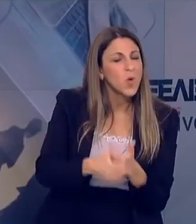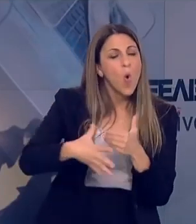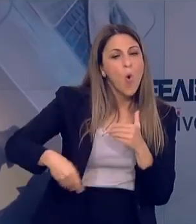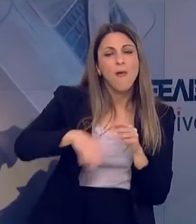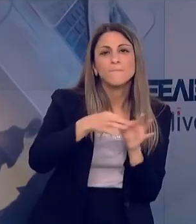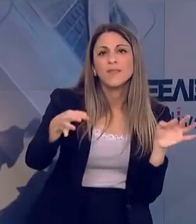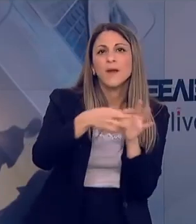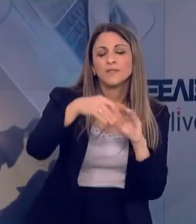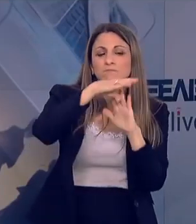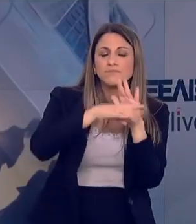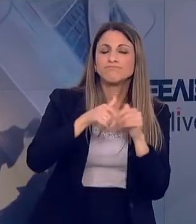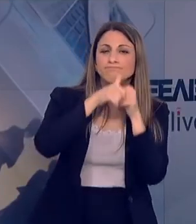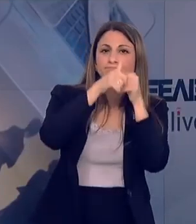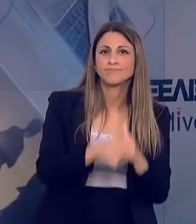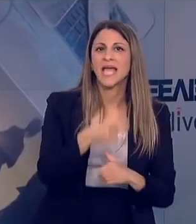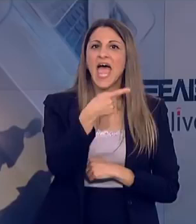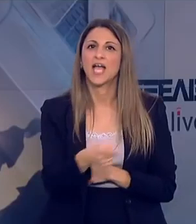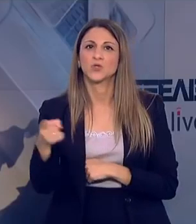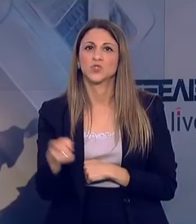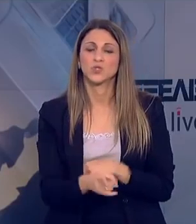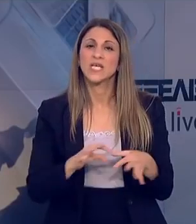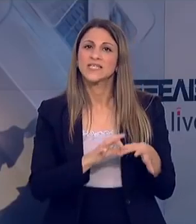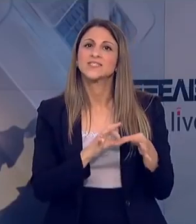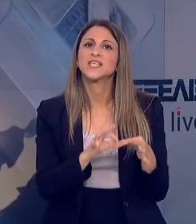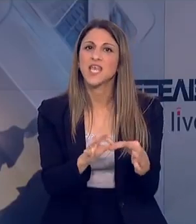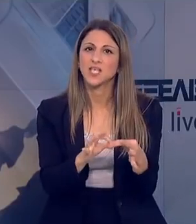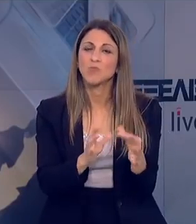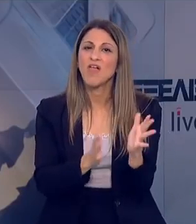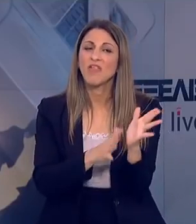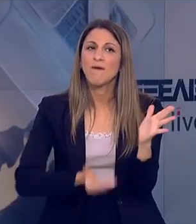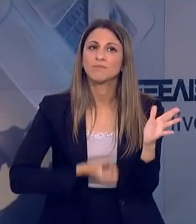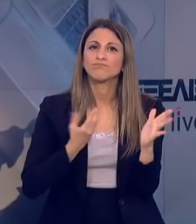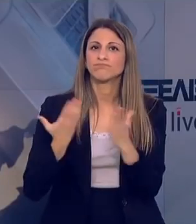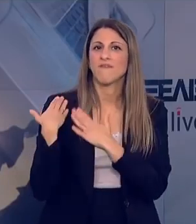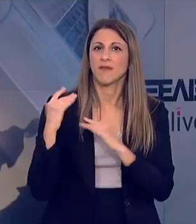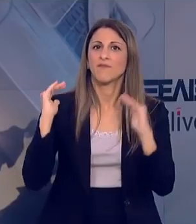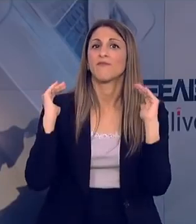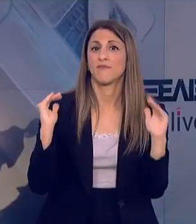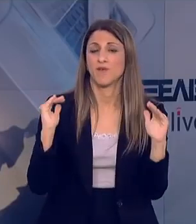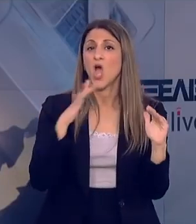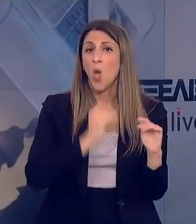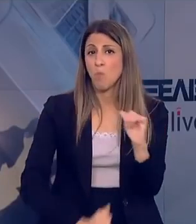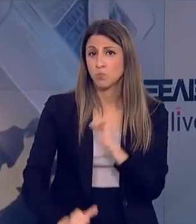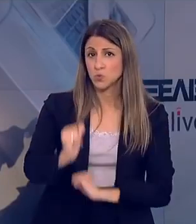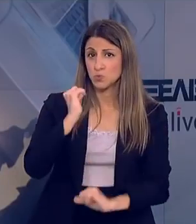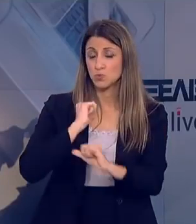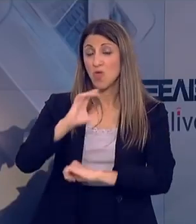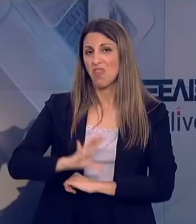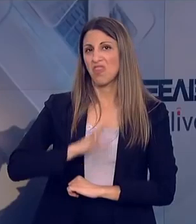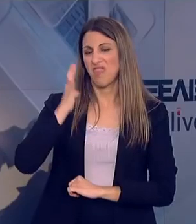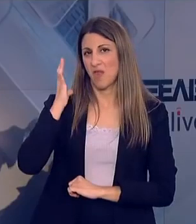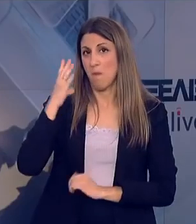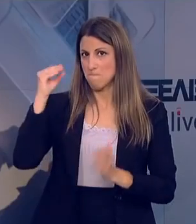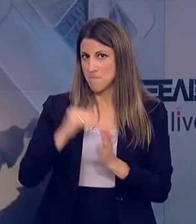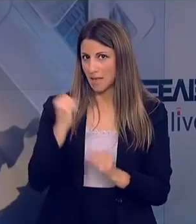στα μέτρα ατομικής προστασίας και υγιεινής. Συνεχίζουμε και παραμένουμε υπεύθυνοι, γιατί κανείς δεν θέλει να γυρίσουμε εκεί που ήμασταν